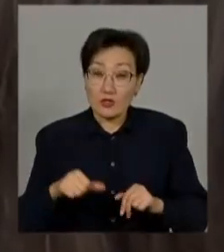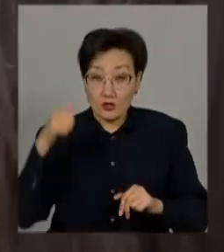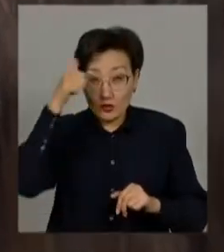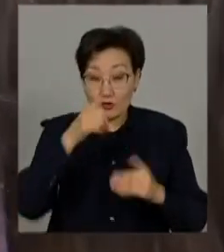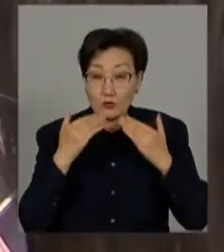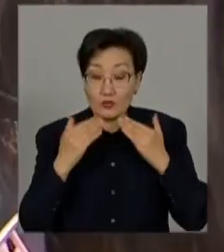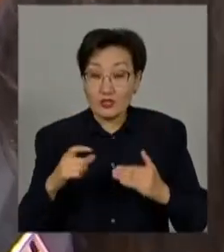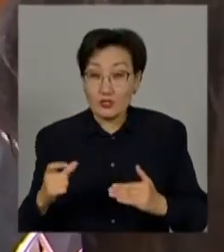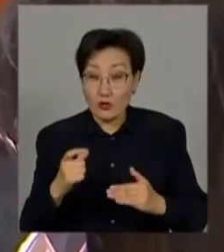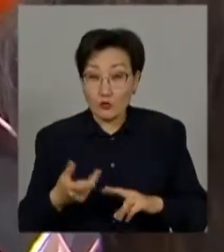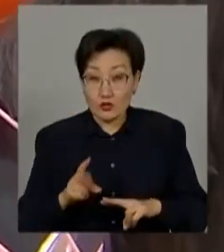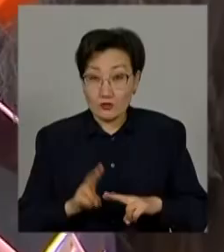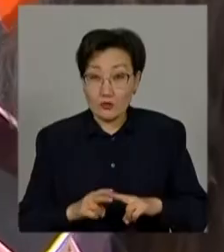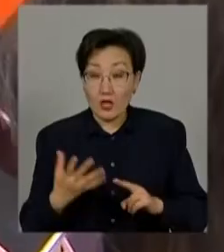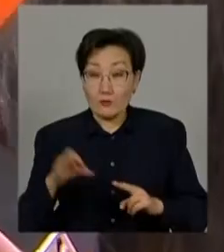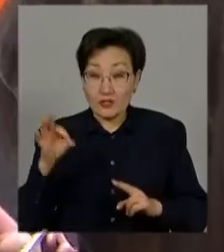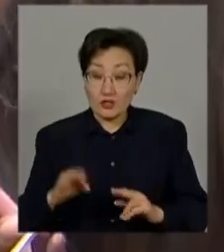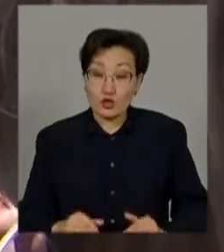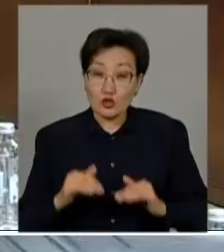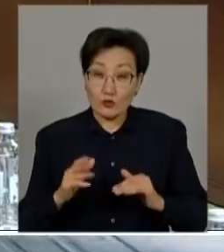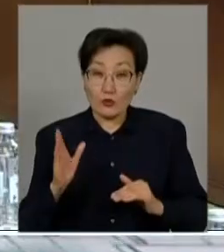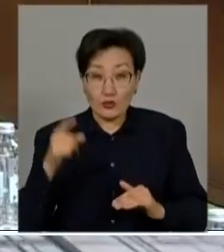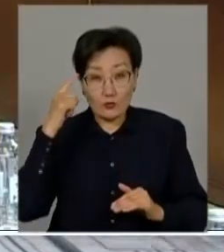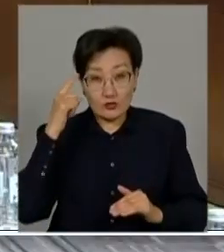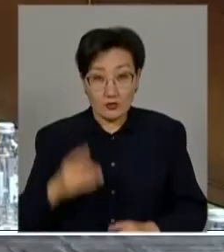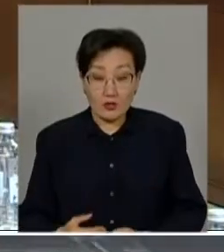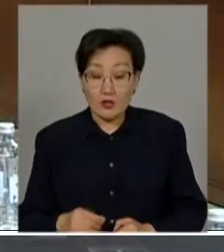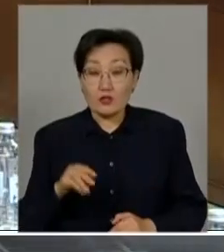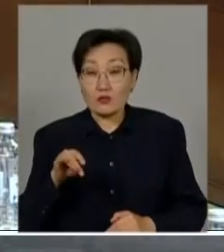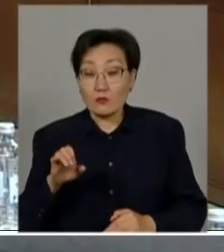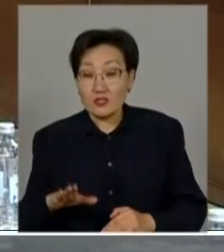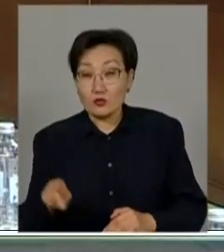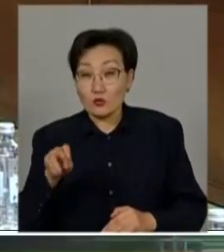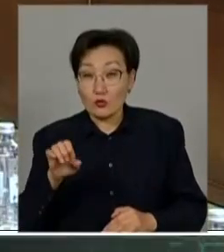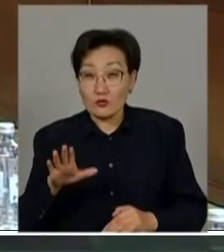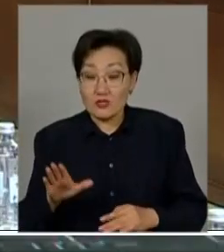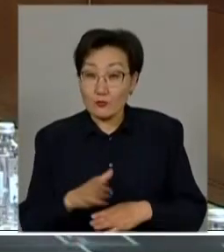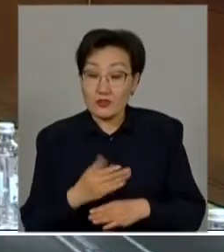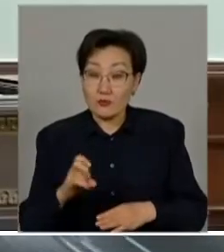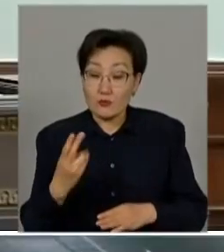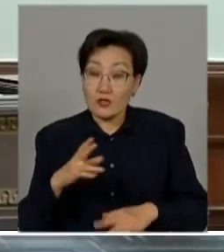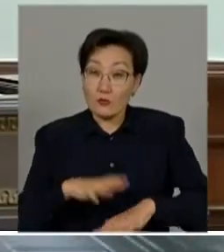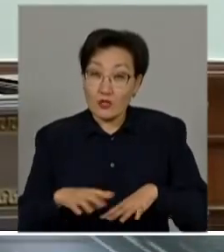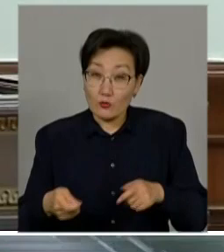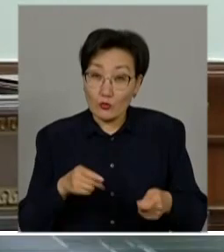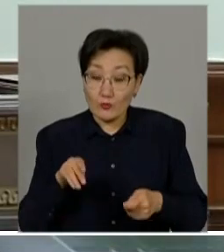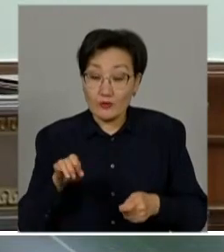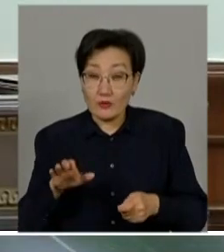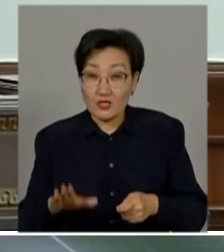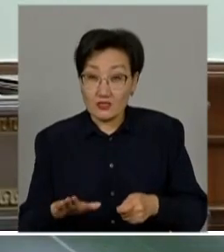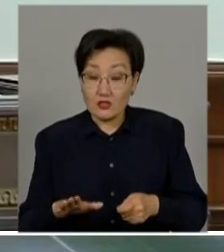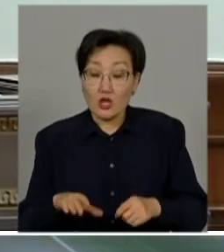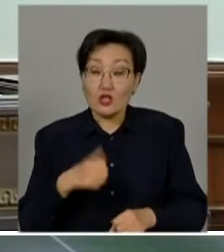шейін экономикамыз осы 5%-ке дейін өседі деп ойлап отырмыз. Смайылов пен Досаевтың бөлек ұлттық банк төрағасы Ғалымжан Пірматов